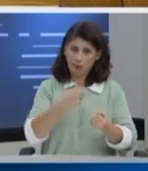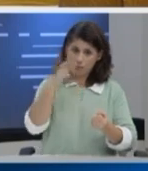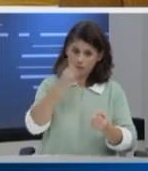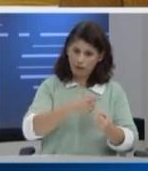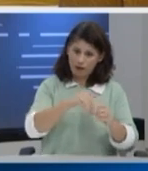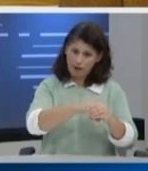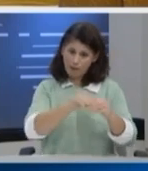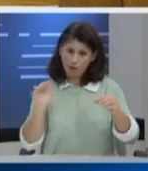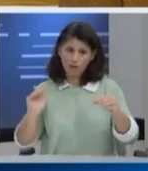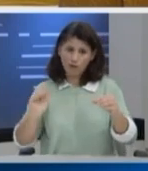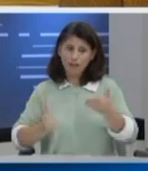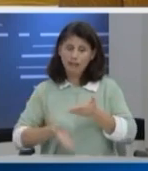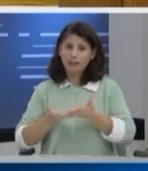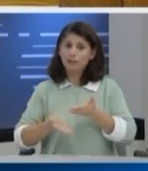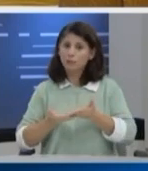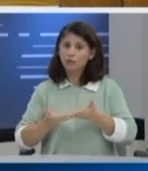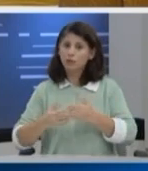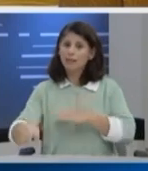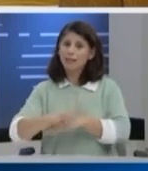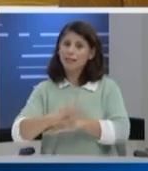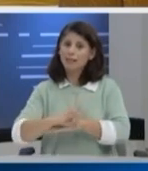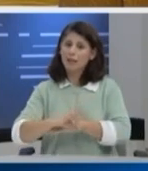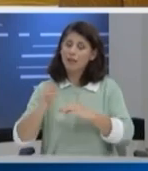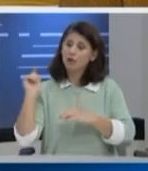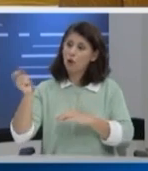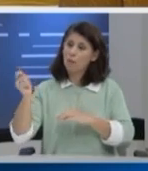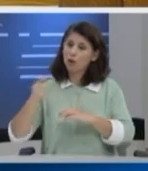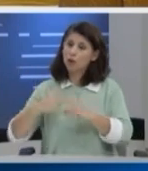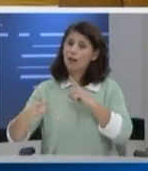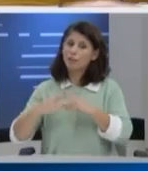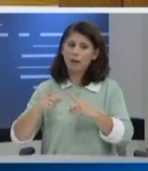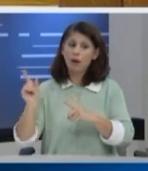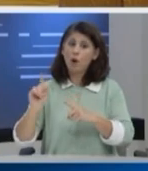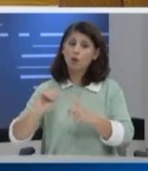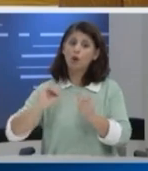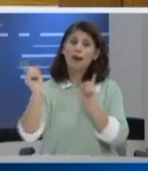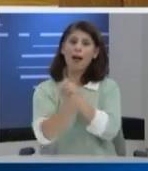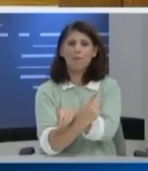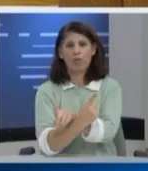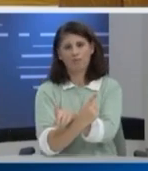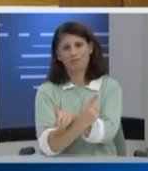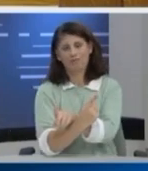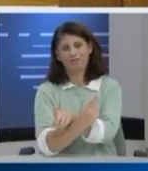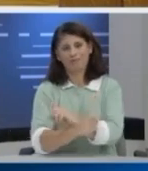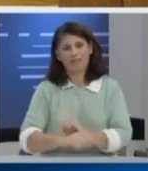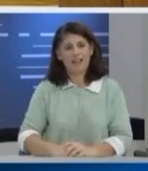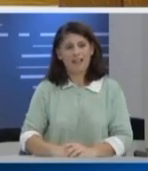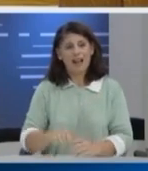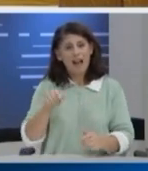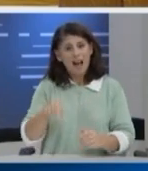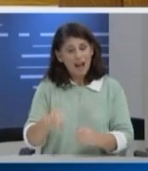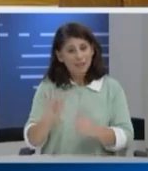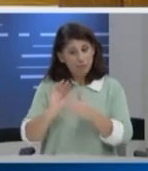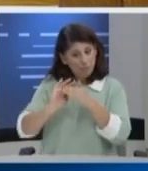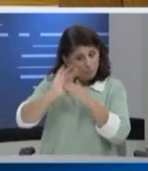αυτήν προκειμένου να εξυπηρετηθούν τα σχέδια των πολιτικών αντιπάλων της κυβέρνησης. Όχι το αντίθετο. Αυτοί